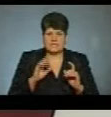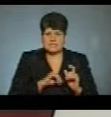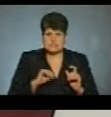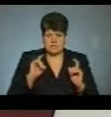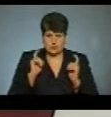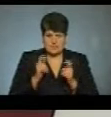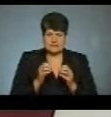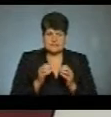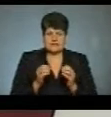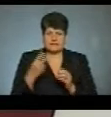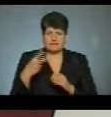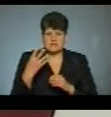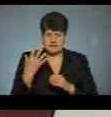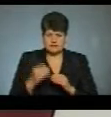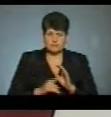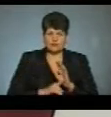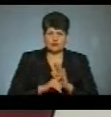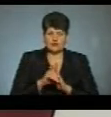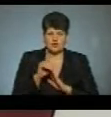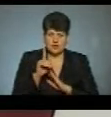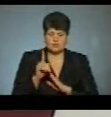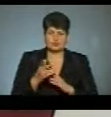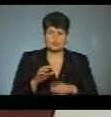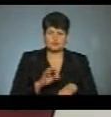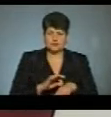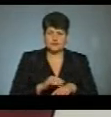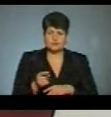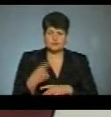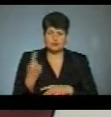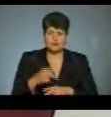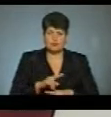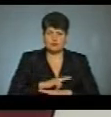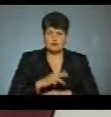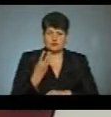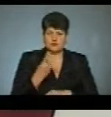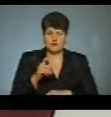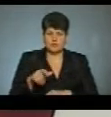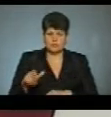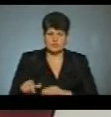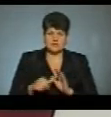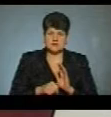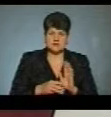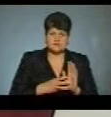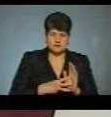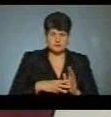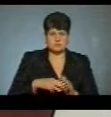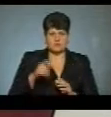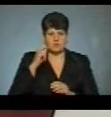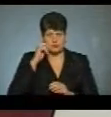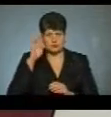днів. Загалом від початку епідемії коронавірусу на Тернопільщині померло 3 людей. Це 68-річний житель Монастириського